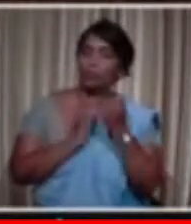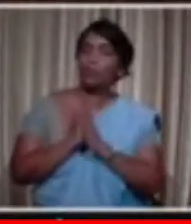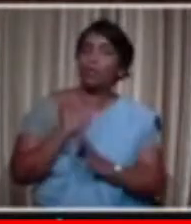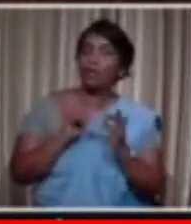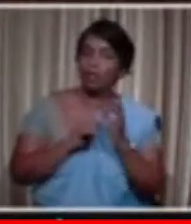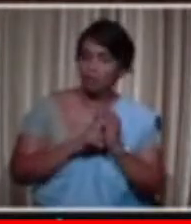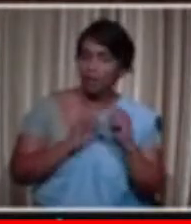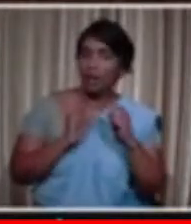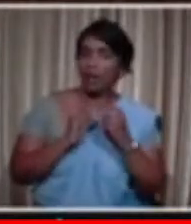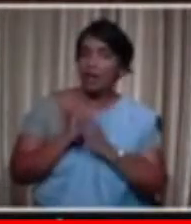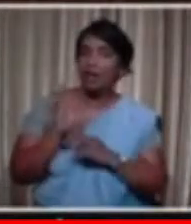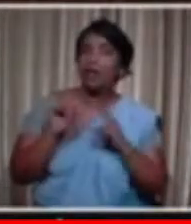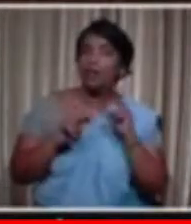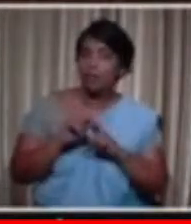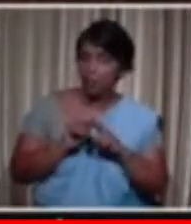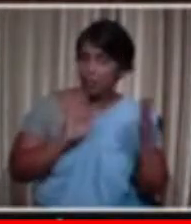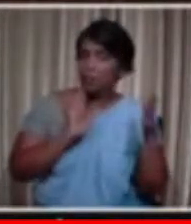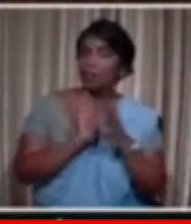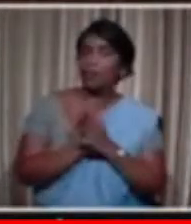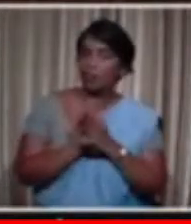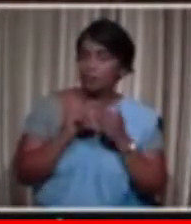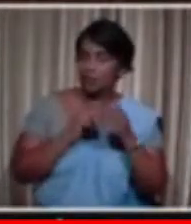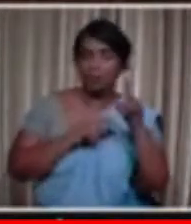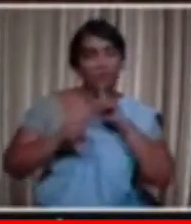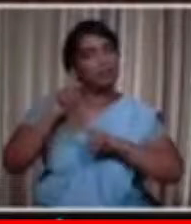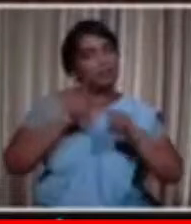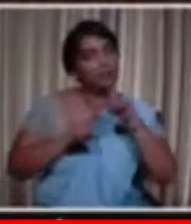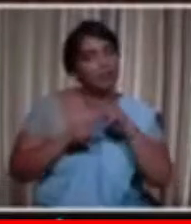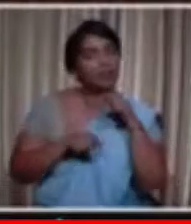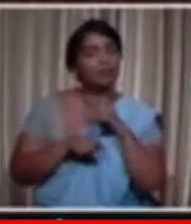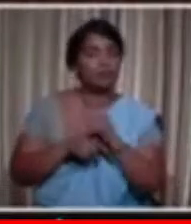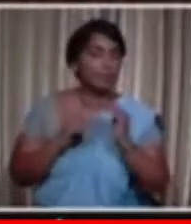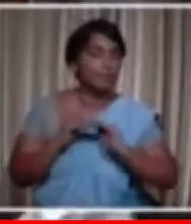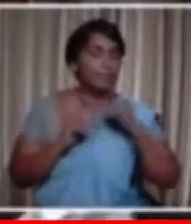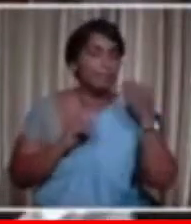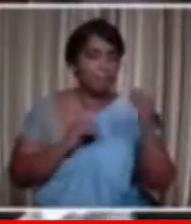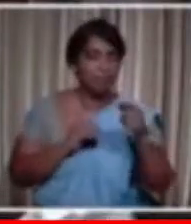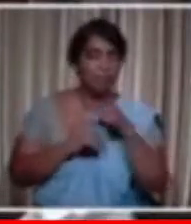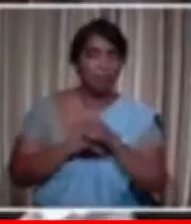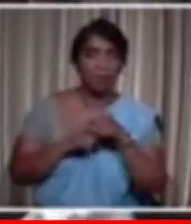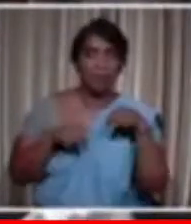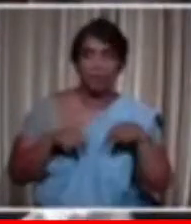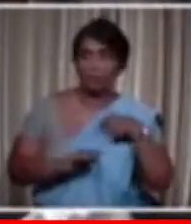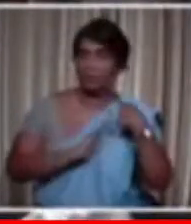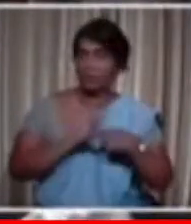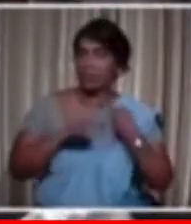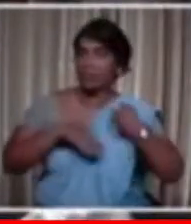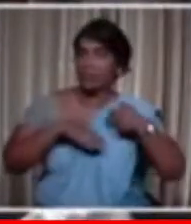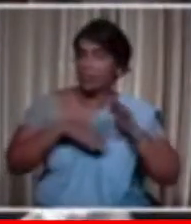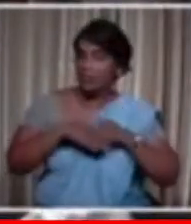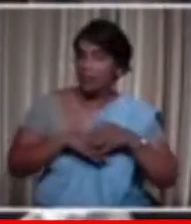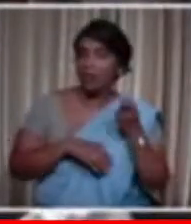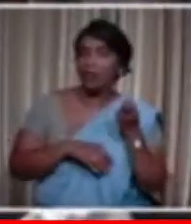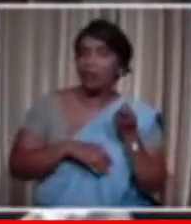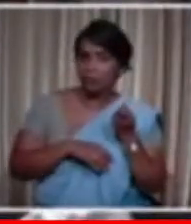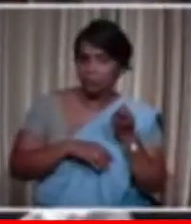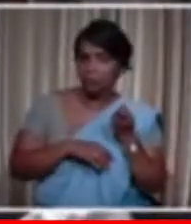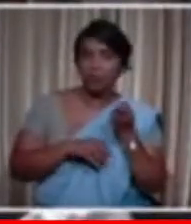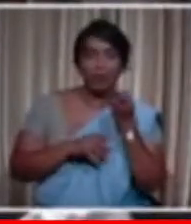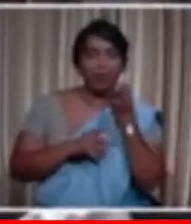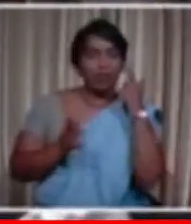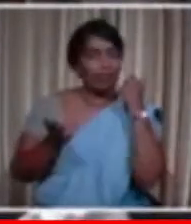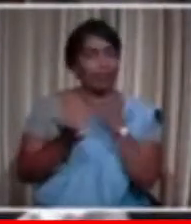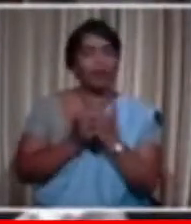අමාත්‍යතුමා ජාත්‍යන්තර මුල්‍ය අරමුදල සමග පවත්වපු සාකච්ඡා සහ ඊන අනතුරුව මේ අද රට මුහුණ දෙන මේ මූල්‍ය සාර්ථික